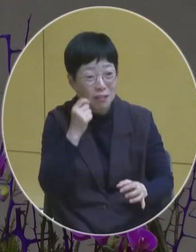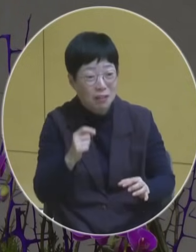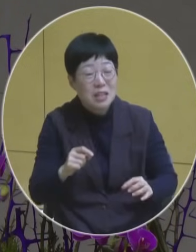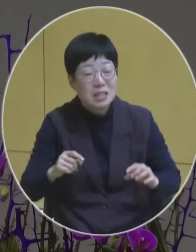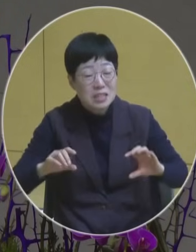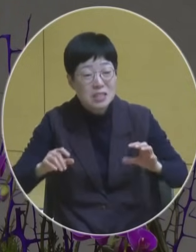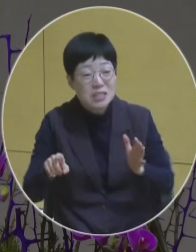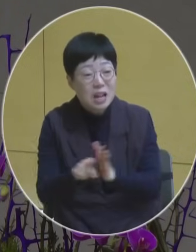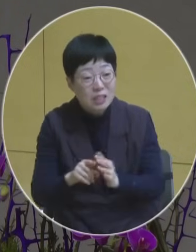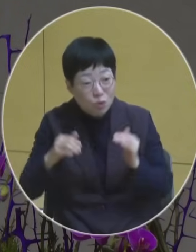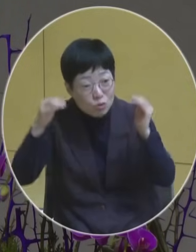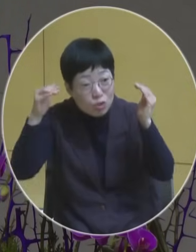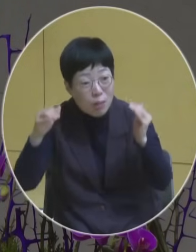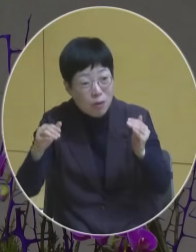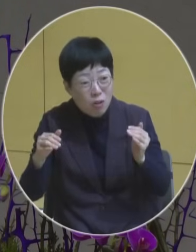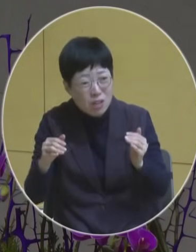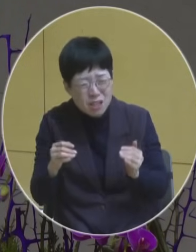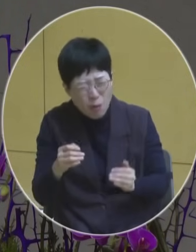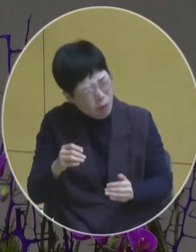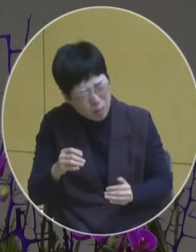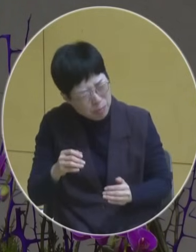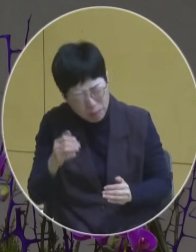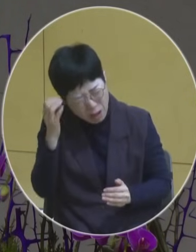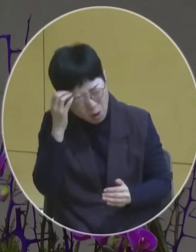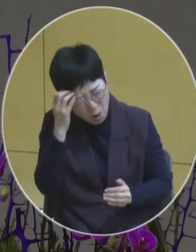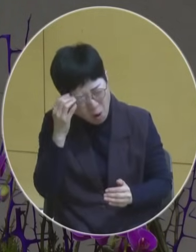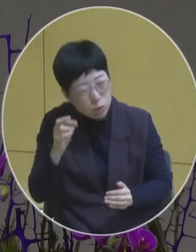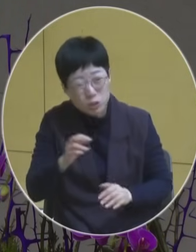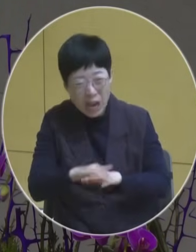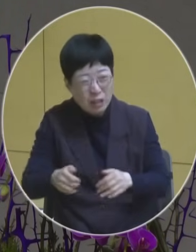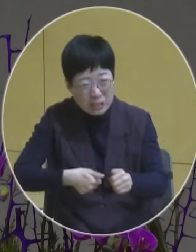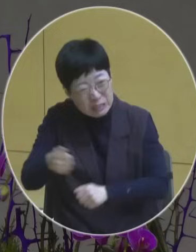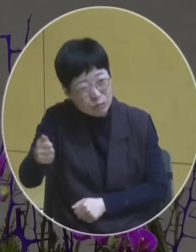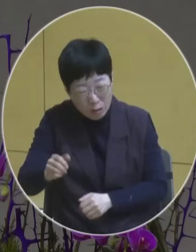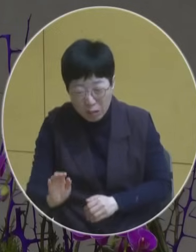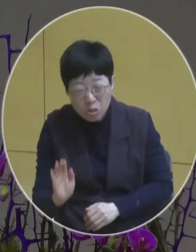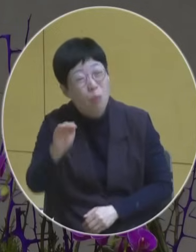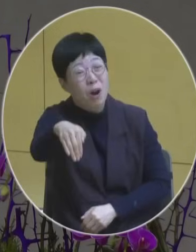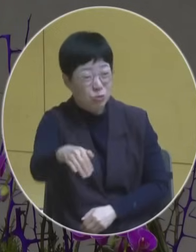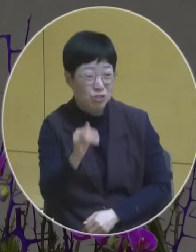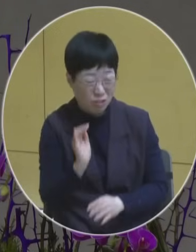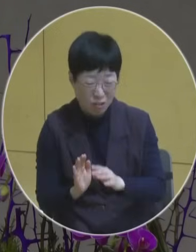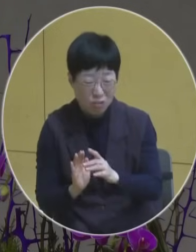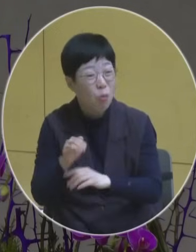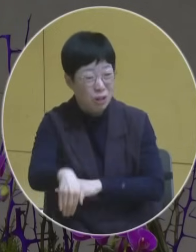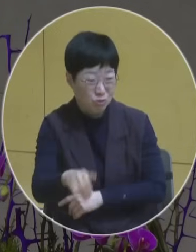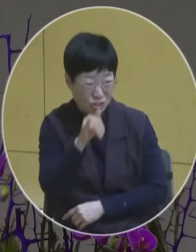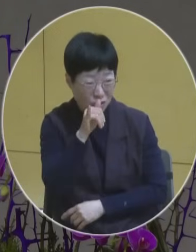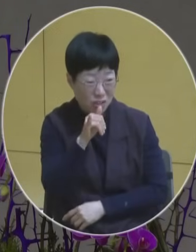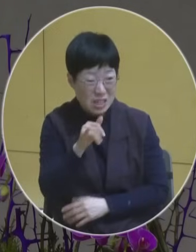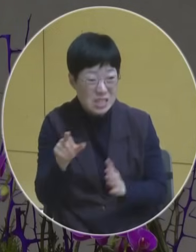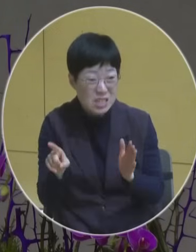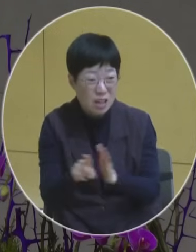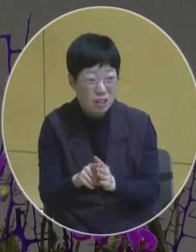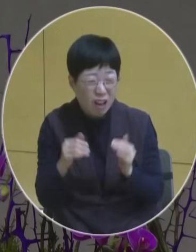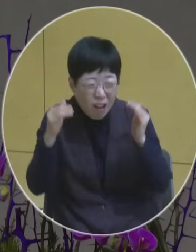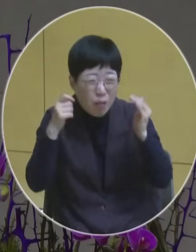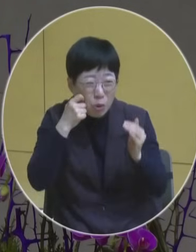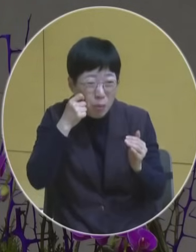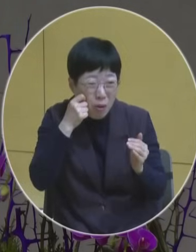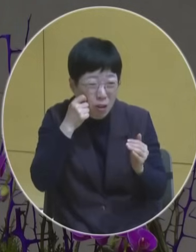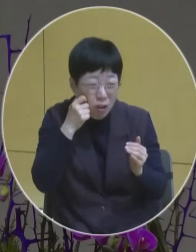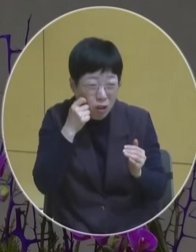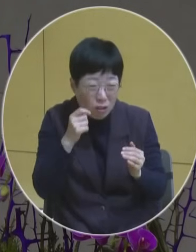성숙하게 되면 여간한 일이 있어도 잘 넘어가요. 편안하게 지나가요. 근데 신앙이 성숙하지